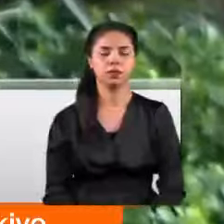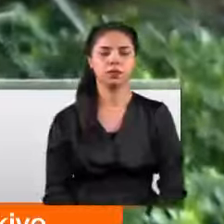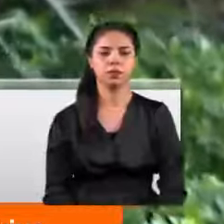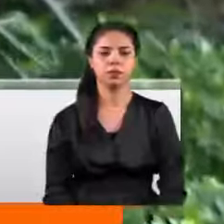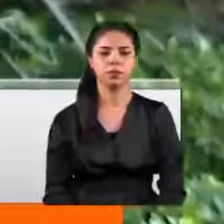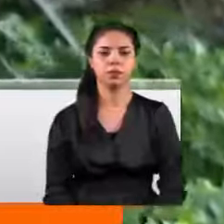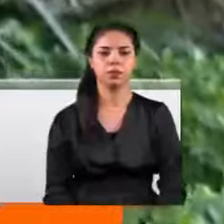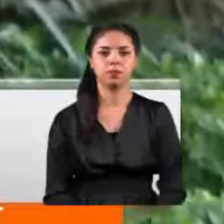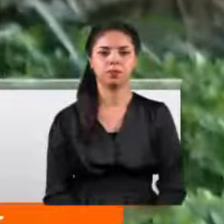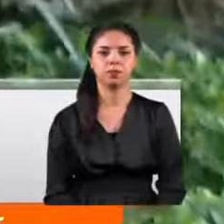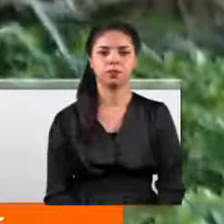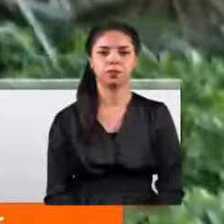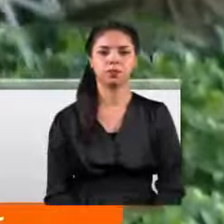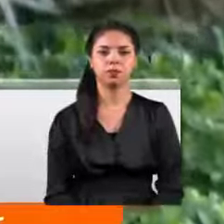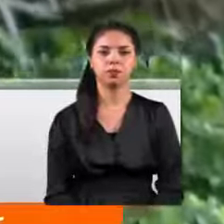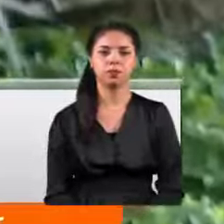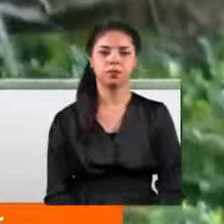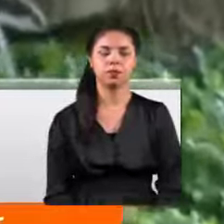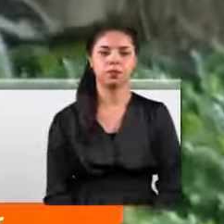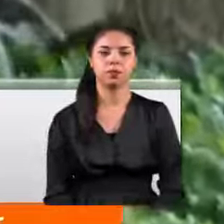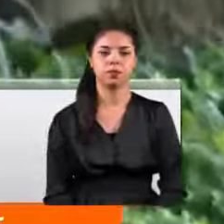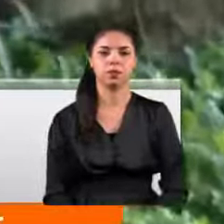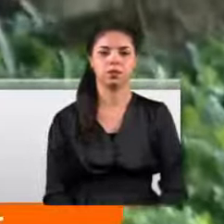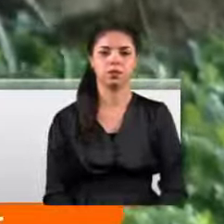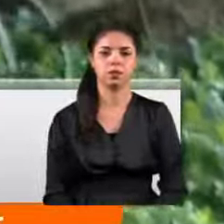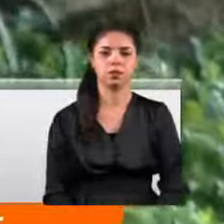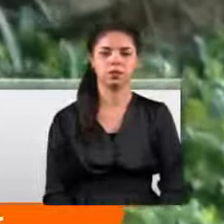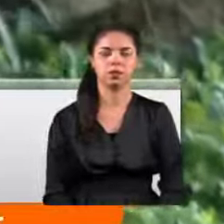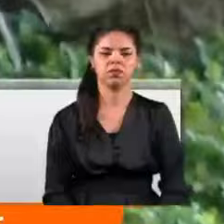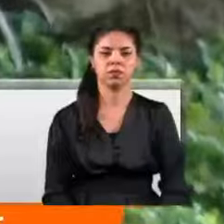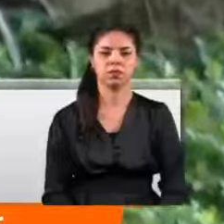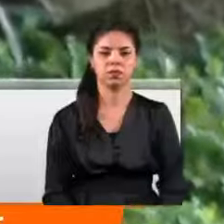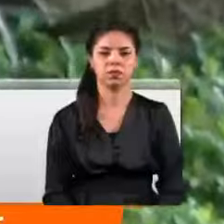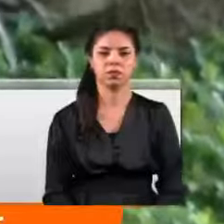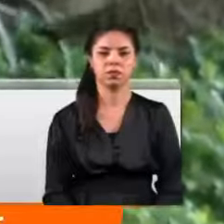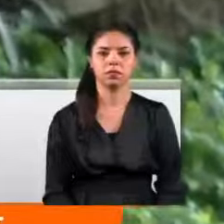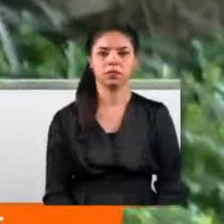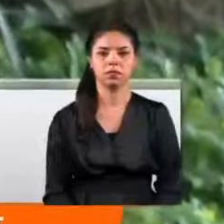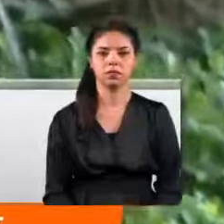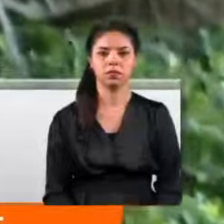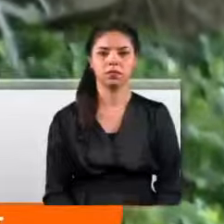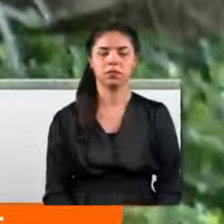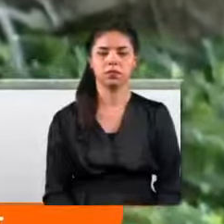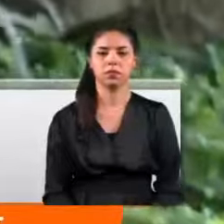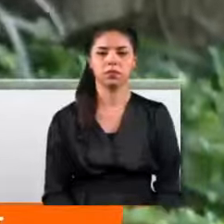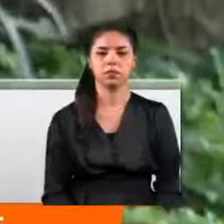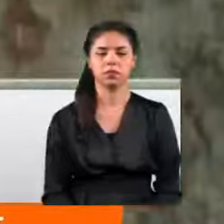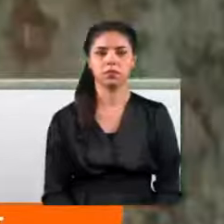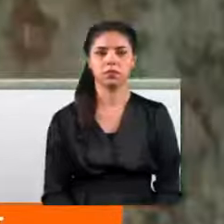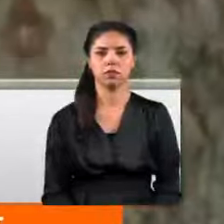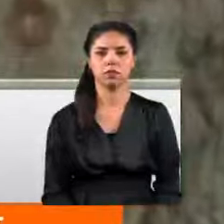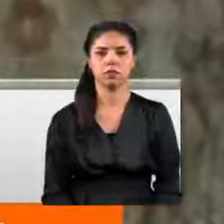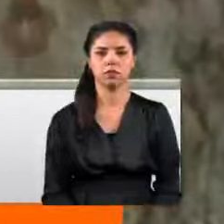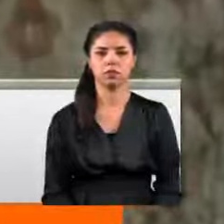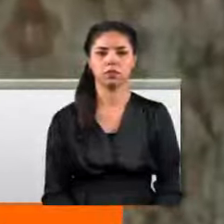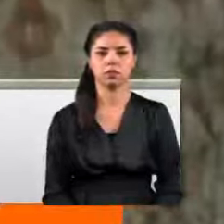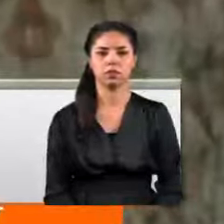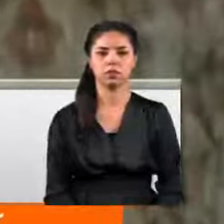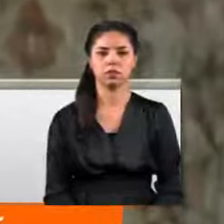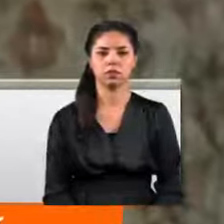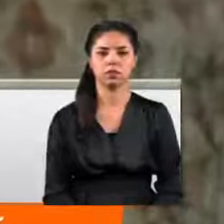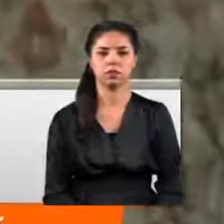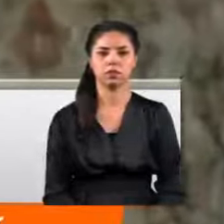de geçersem %10 daha koyarak bana ceza niyetinde bir ücret talep ediyorlar. Bizim okul